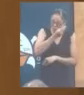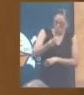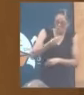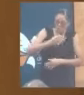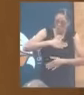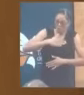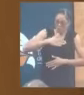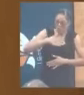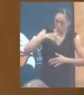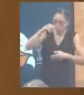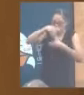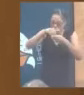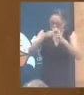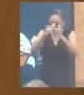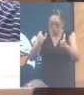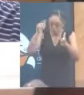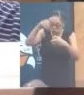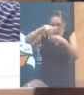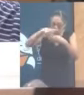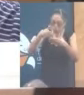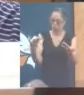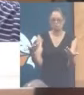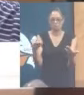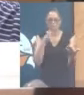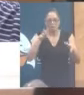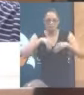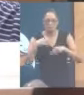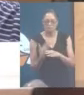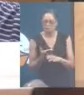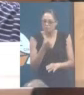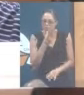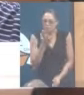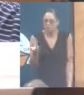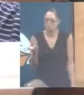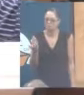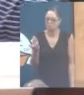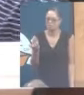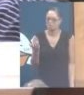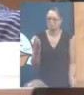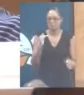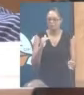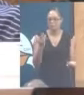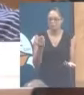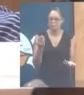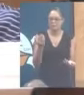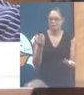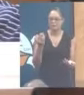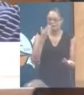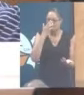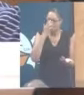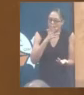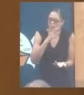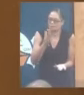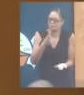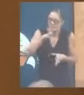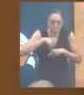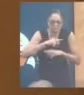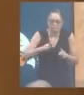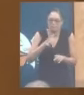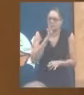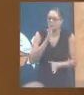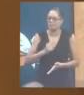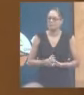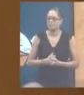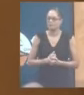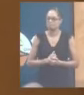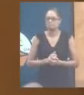Geronimo aurait installé au CMT, qui n'a accepté ça, franchement. Il y a de quoi, franchement, dire que ce n'est pas possible, ce n'est pas acceptable.